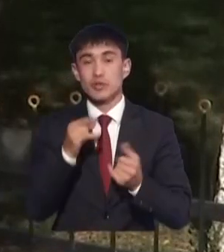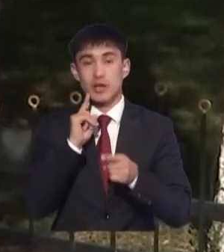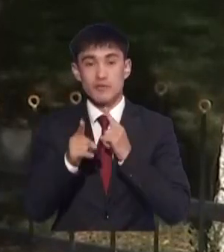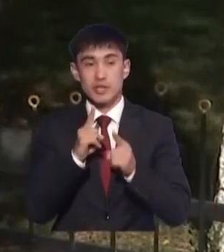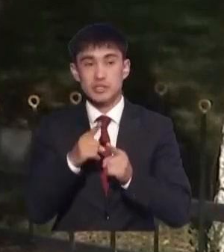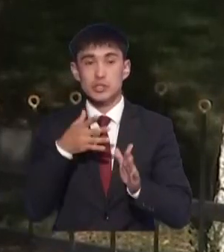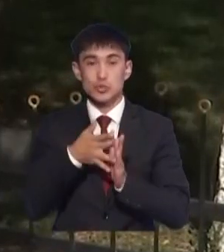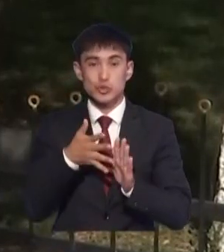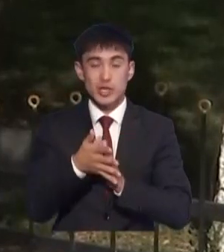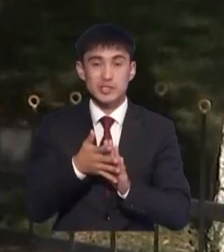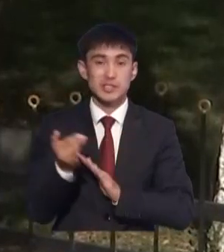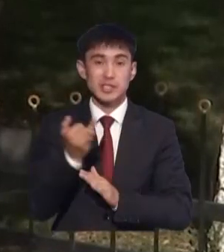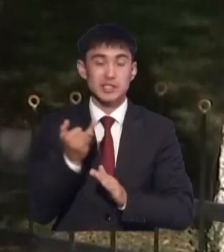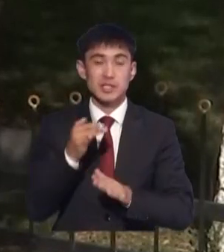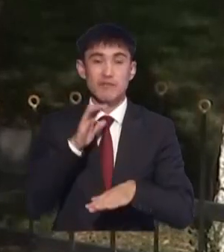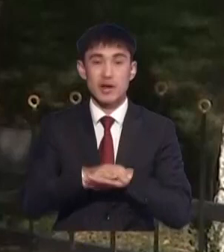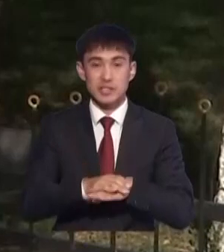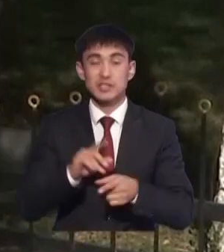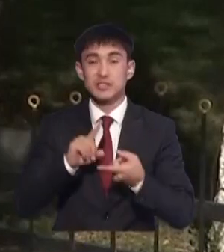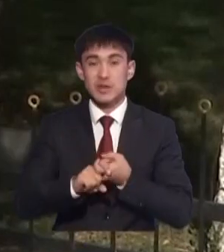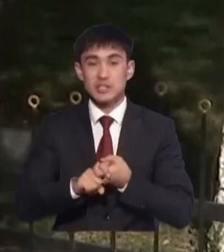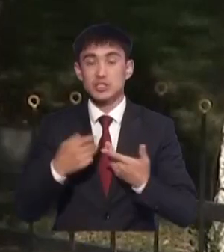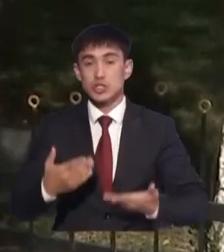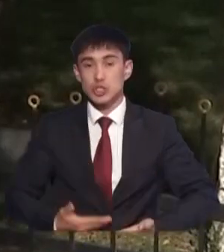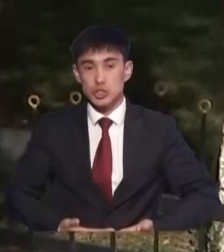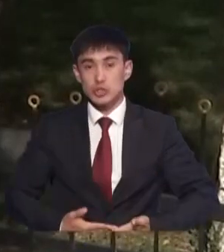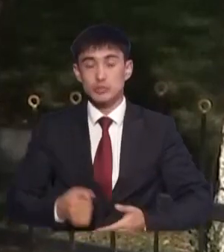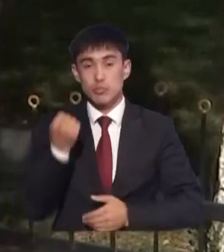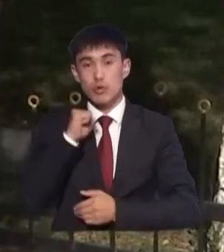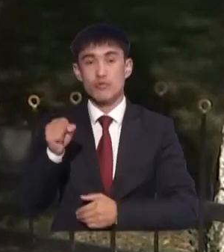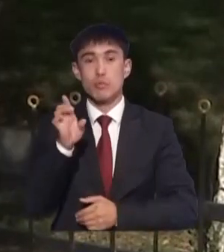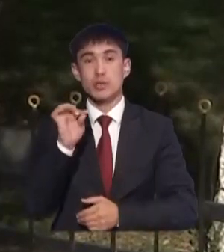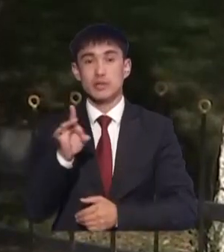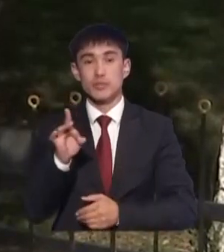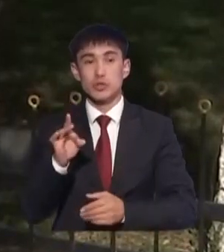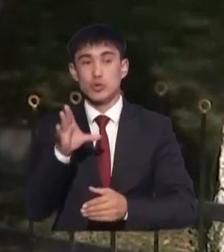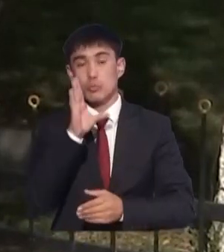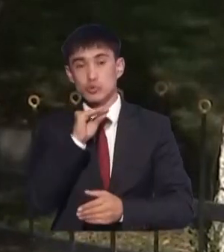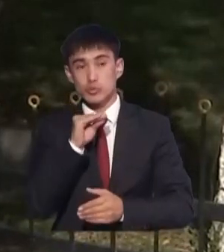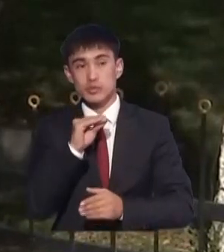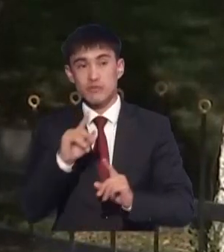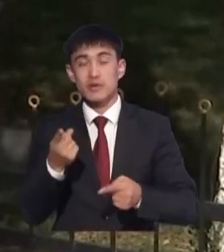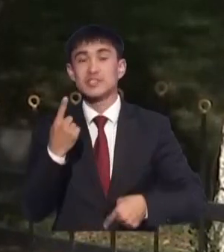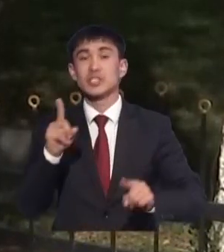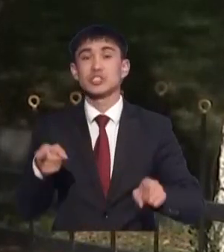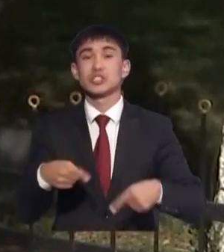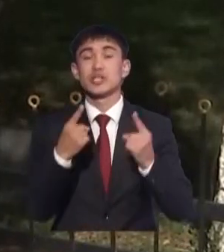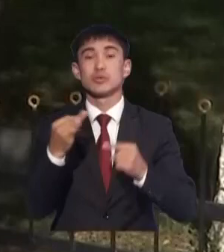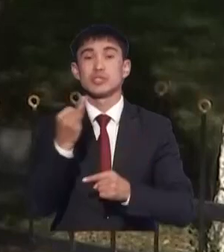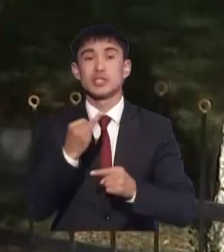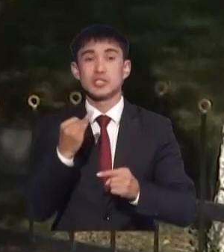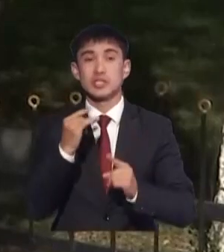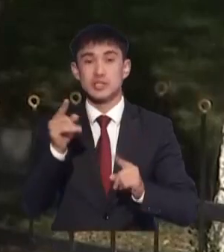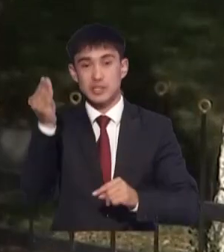конференции изучаются исторические факты, связанные с жизнью и подвигами Батыра, что способствует возрождению